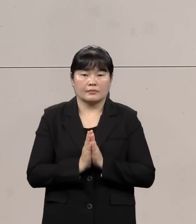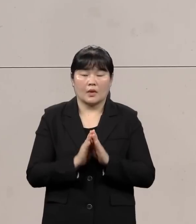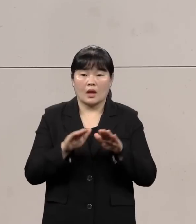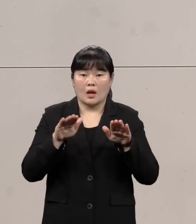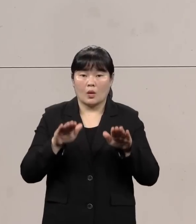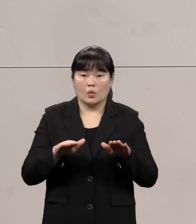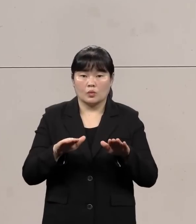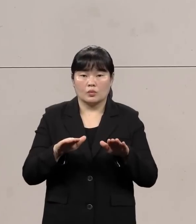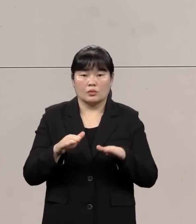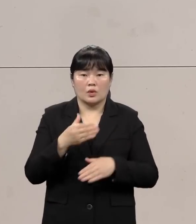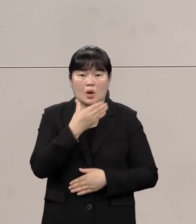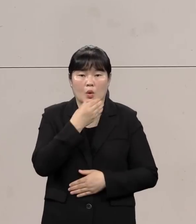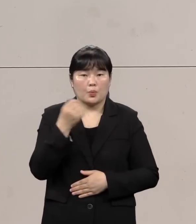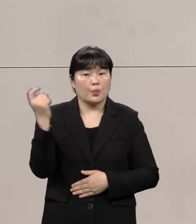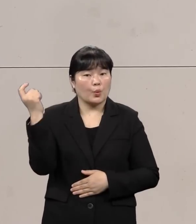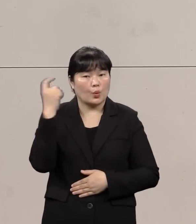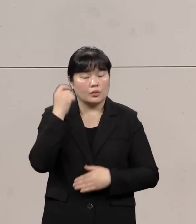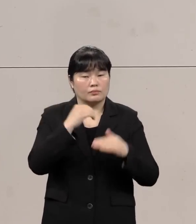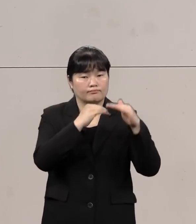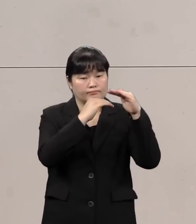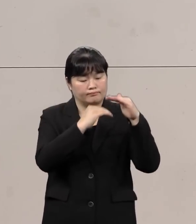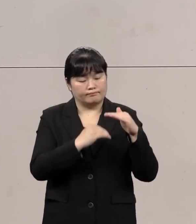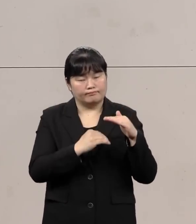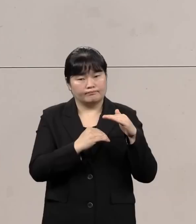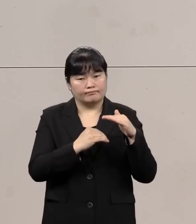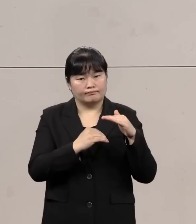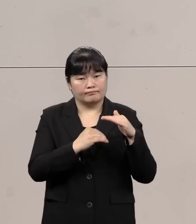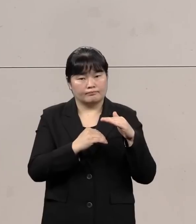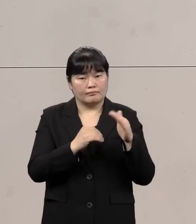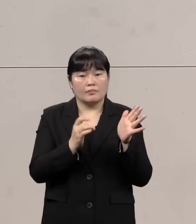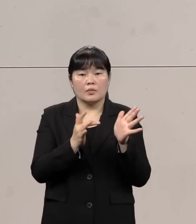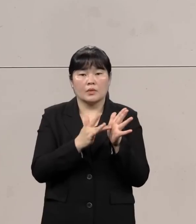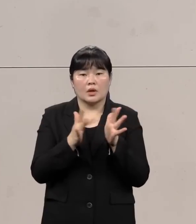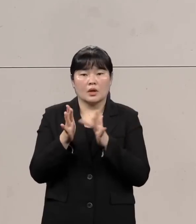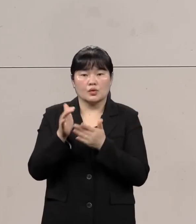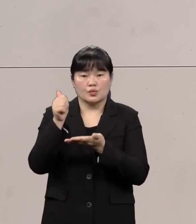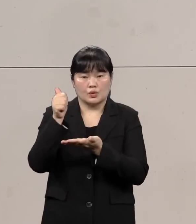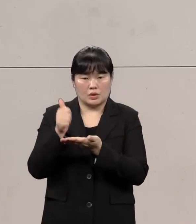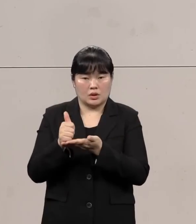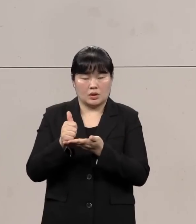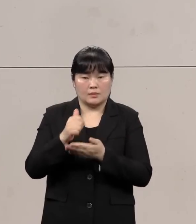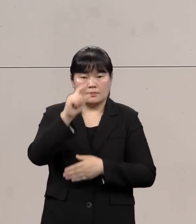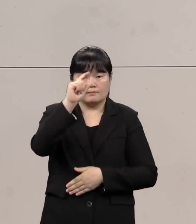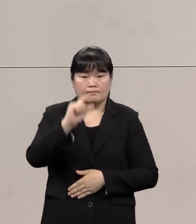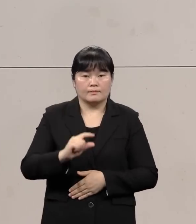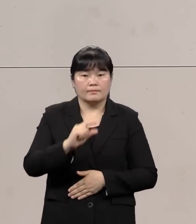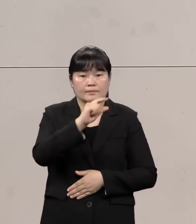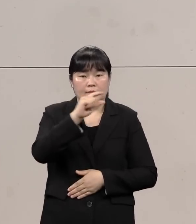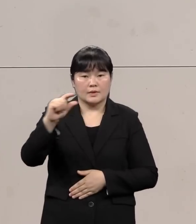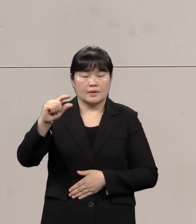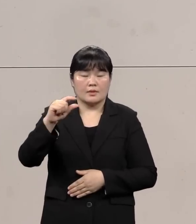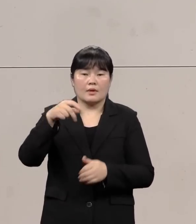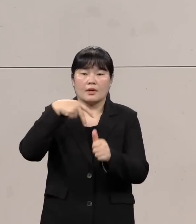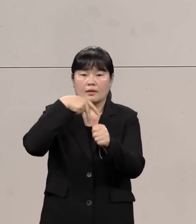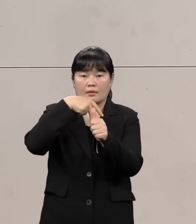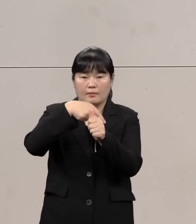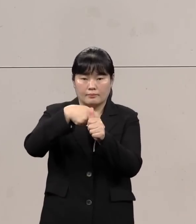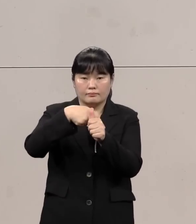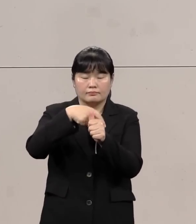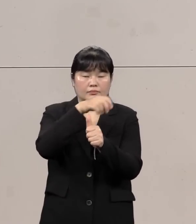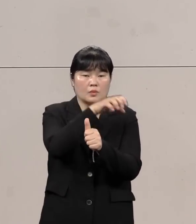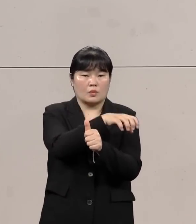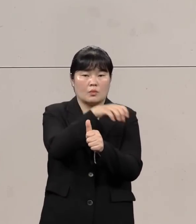그런데 오늘 복음을 보면 왕이신 예수님께서 마땅히 주인공이셔야